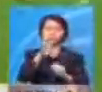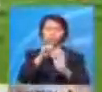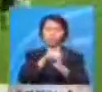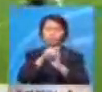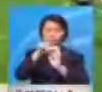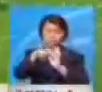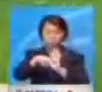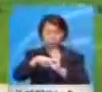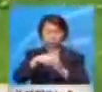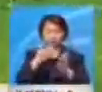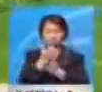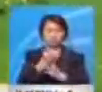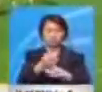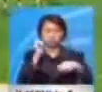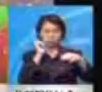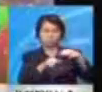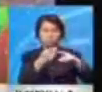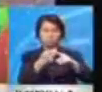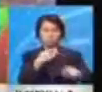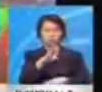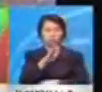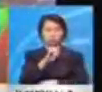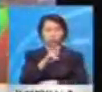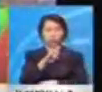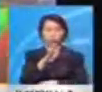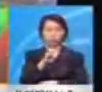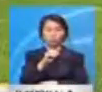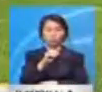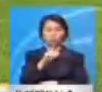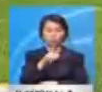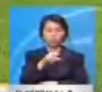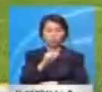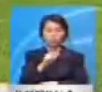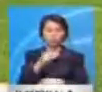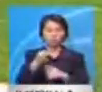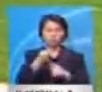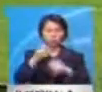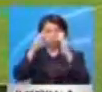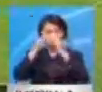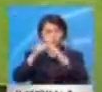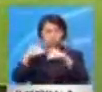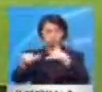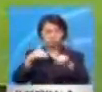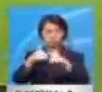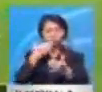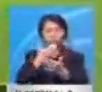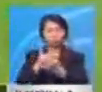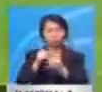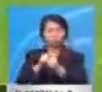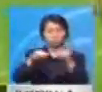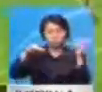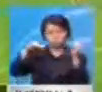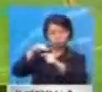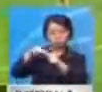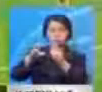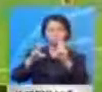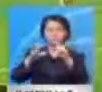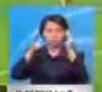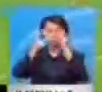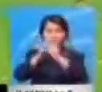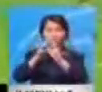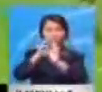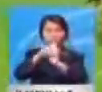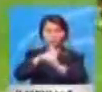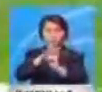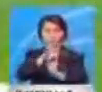kemudian menerusi gol rembatanboras pem Gajah itu terus beraksi Cemerlang apabila menjaringkan gol kedua Pahang pada